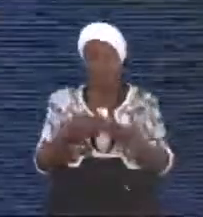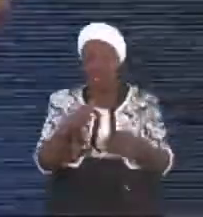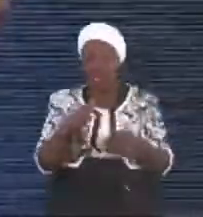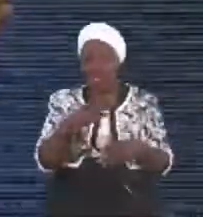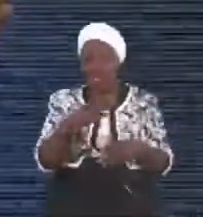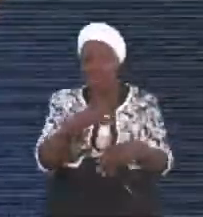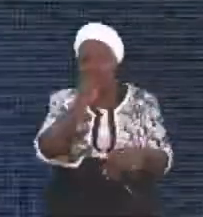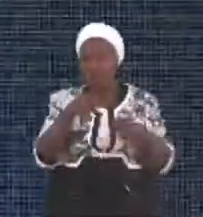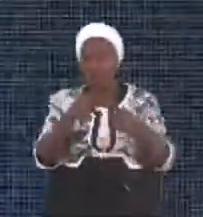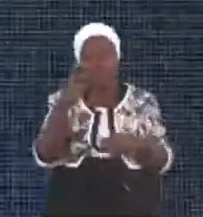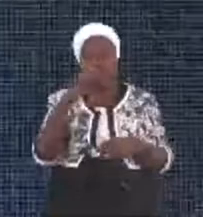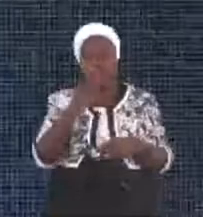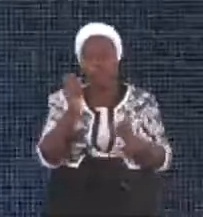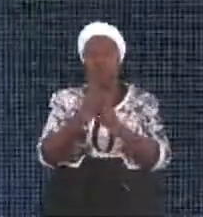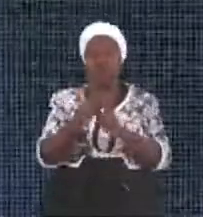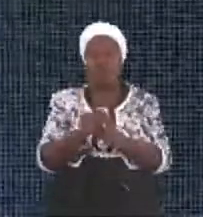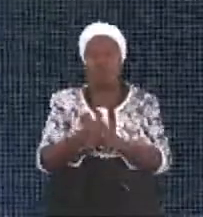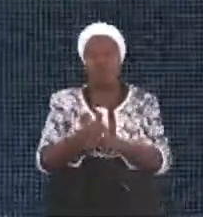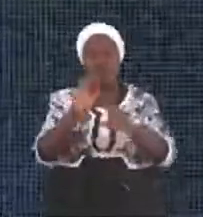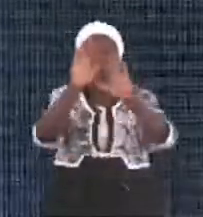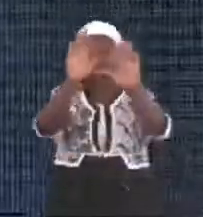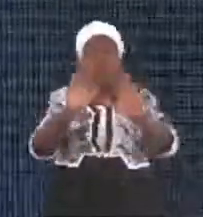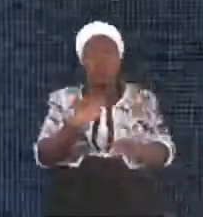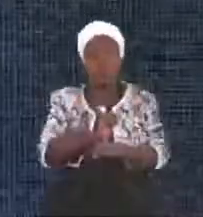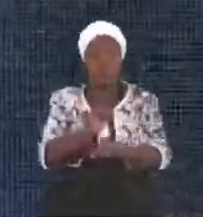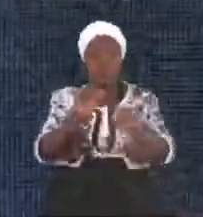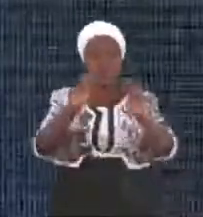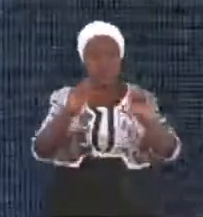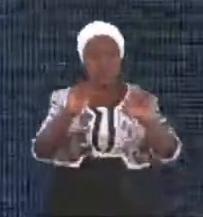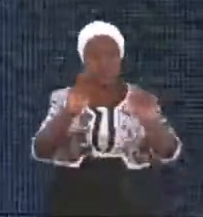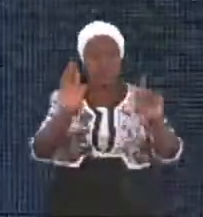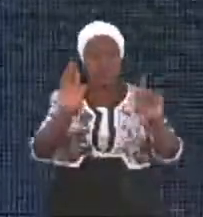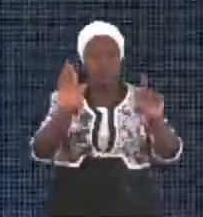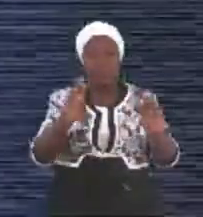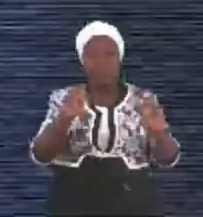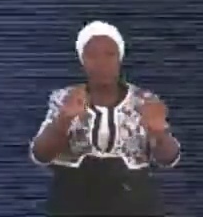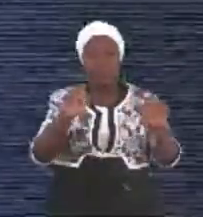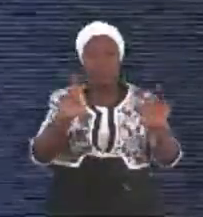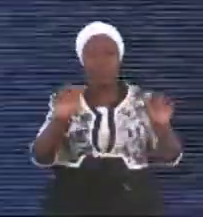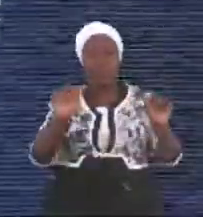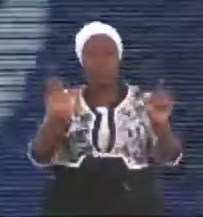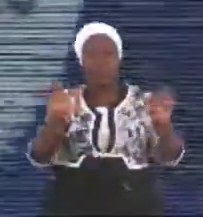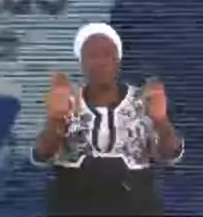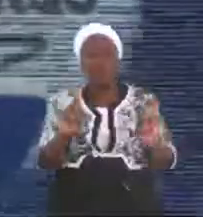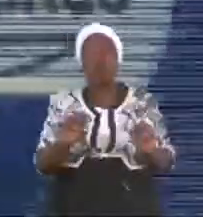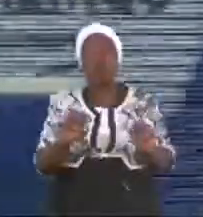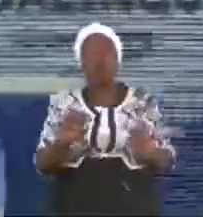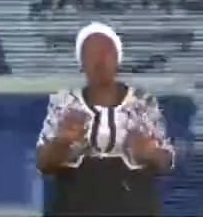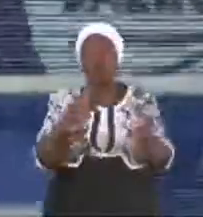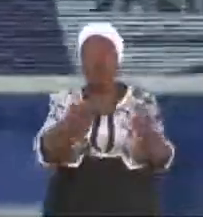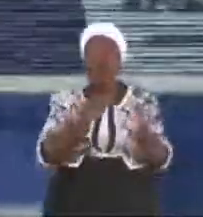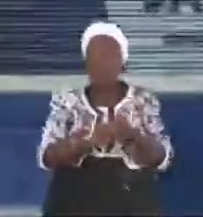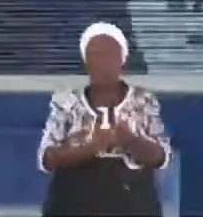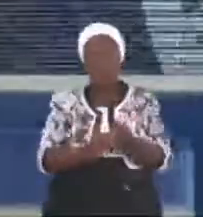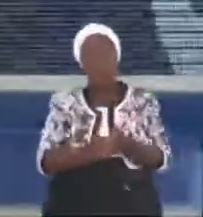mot miracle, afin que vous puissiez voir les miracles puissants qui viendront dans votre